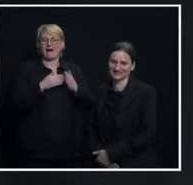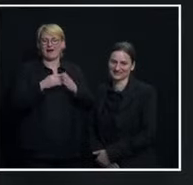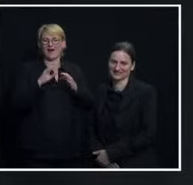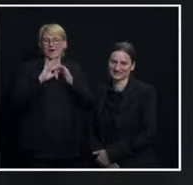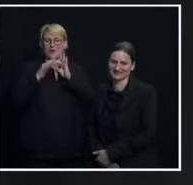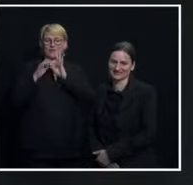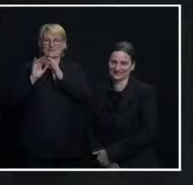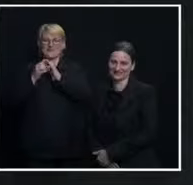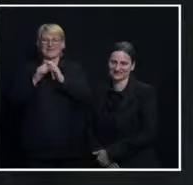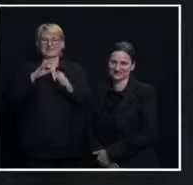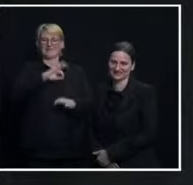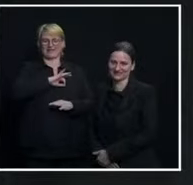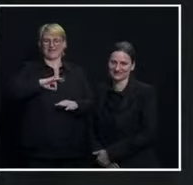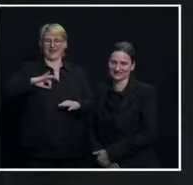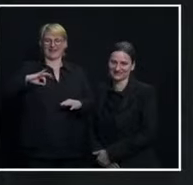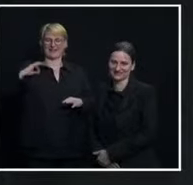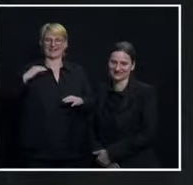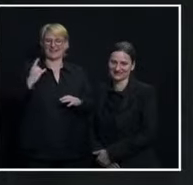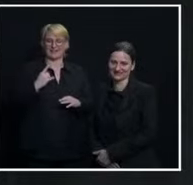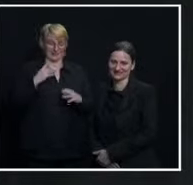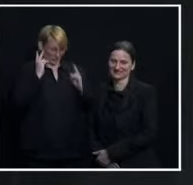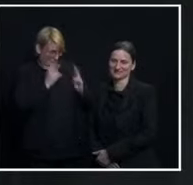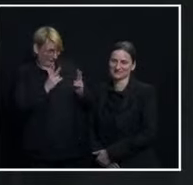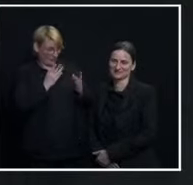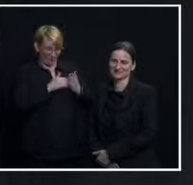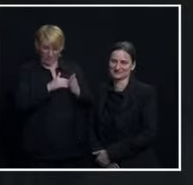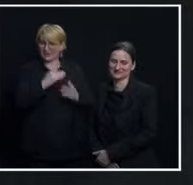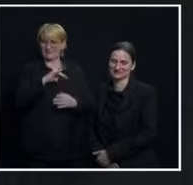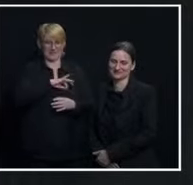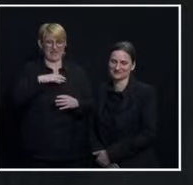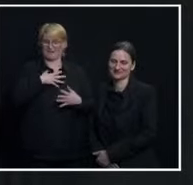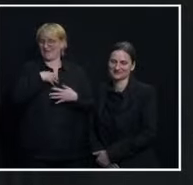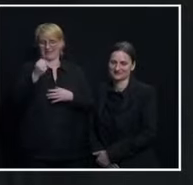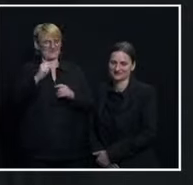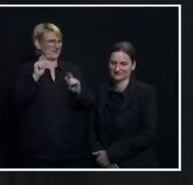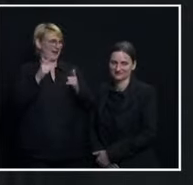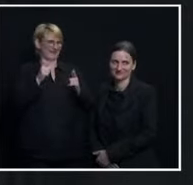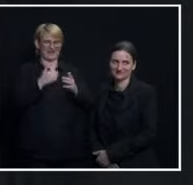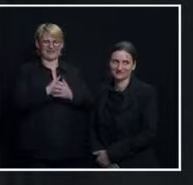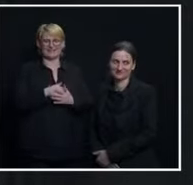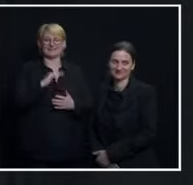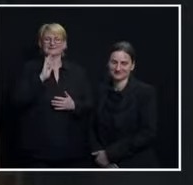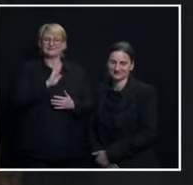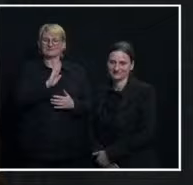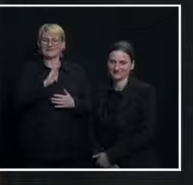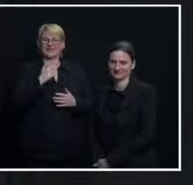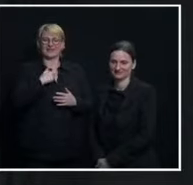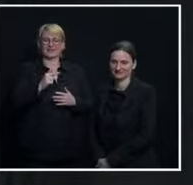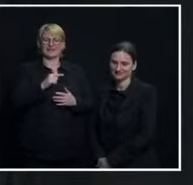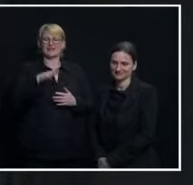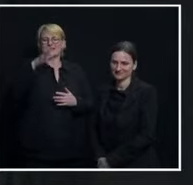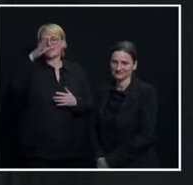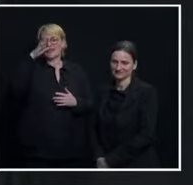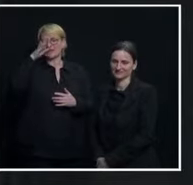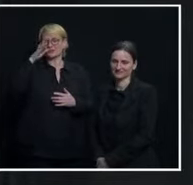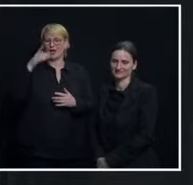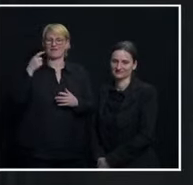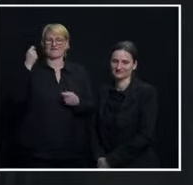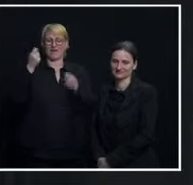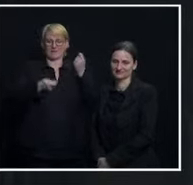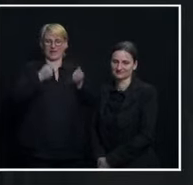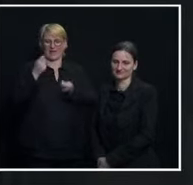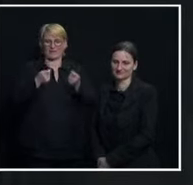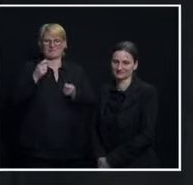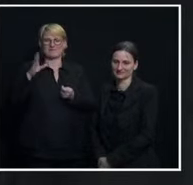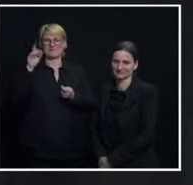weiterhin noch. Die Medaille nimmt Ihnen niemand weg. Und ihr ist es ein besonderes Anliegen, an die Verbrechen der Nationalsozialisten an